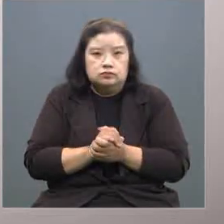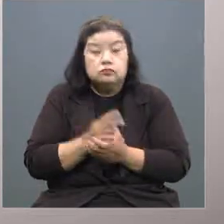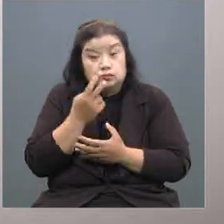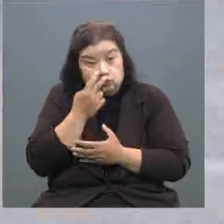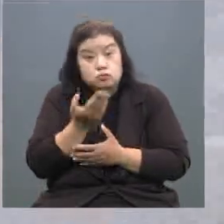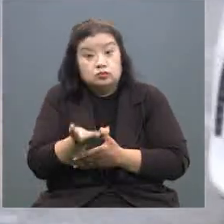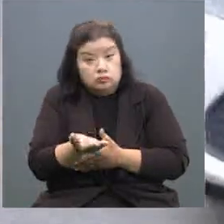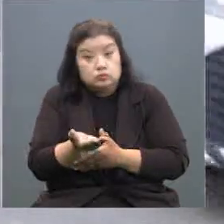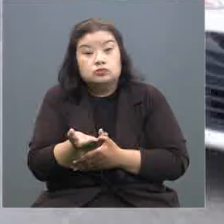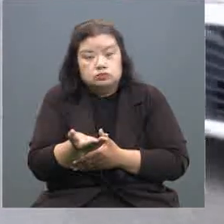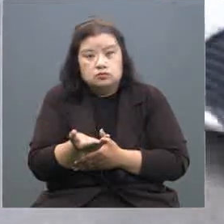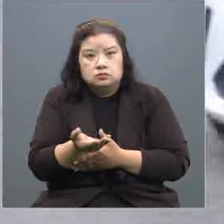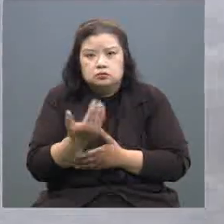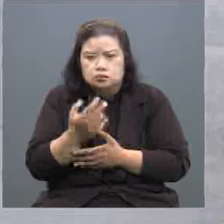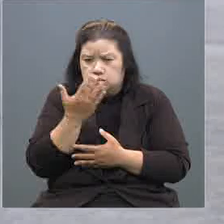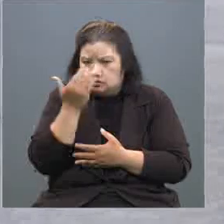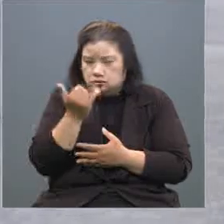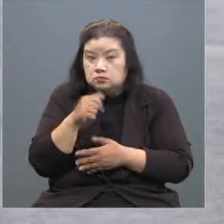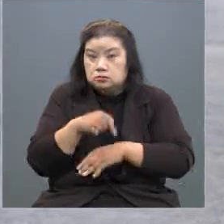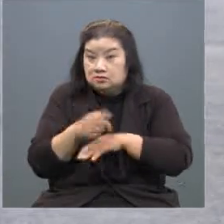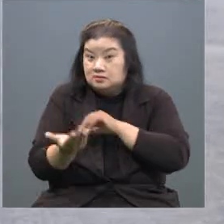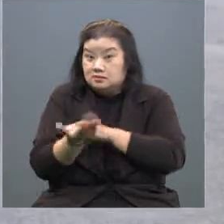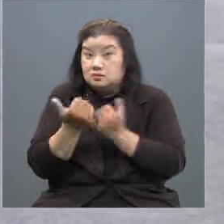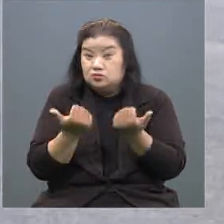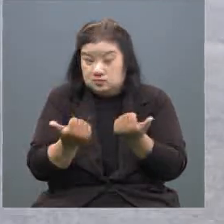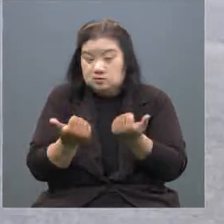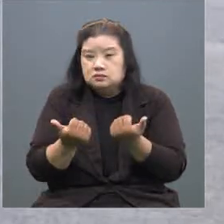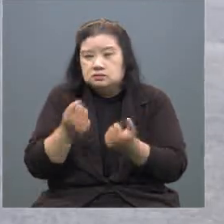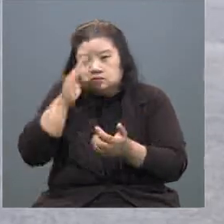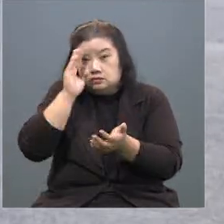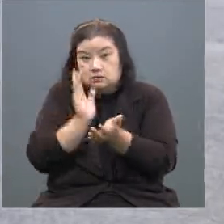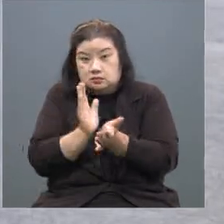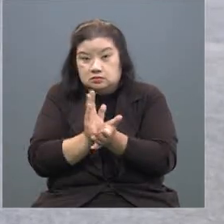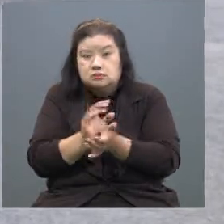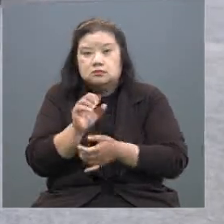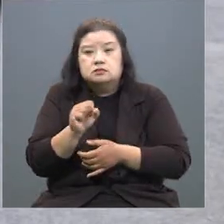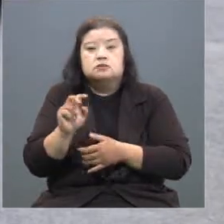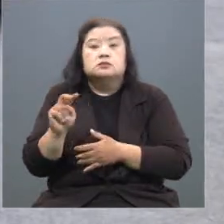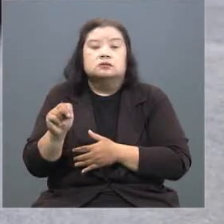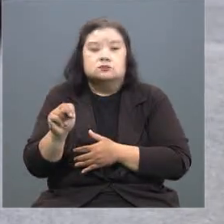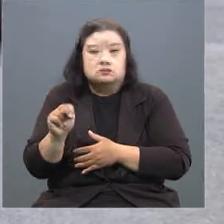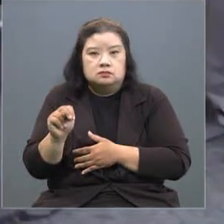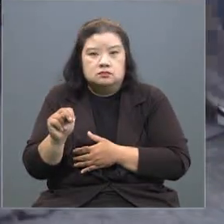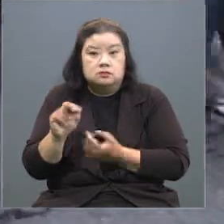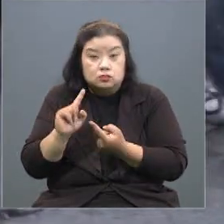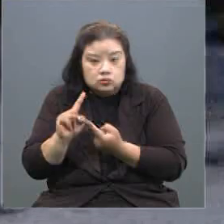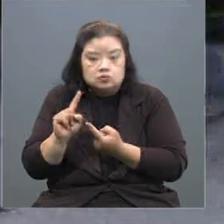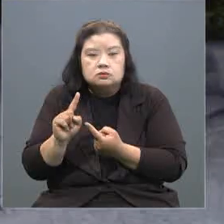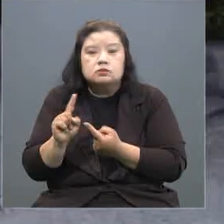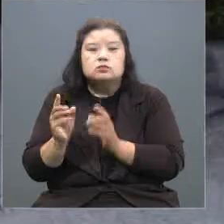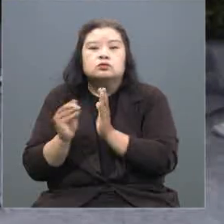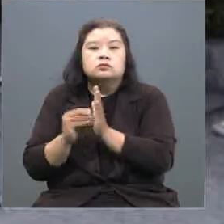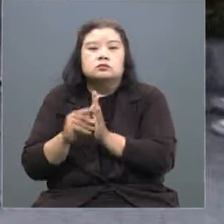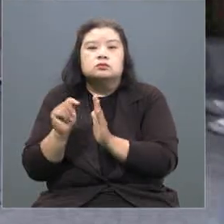พรวมกันนะคะสำหรับเหตุการณ์ที่เกิดขึ้นเมื่อช่วงเช้านะคะทางพนักงานสอบสวนสน.ทุ่ง2ห้องนำหมายเรียกพลตำรวจเอกสุรเช